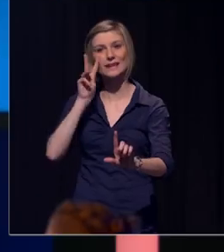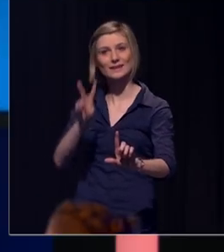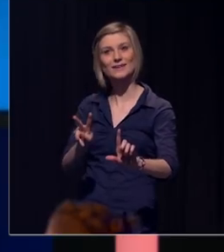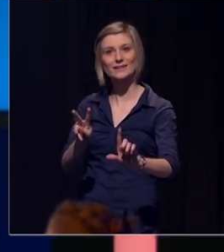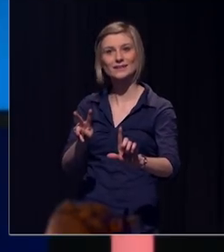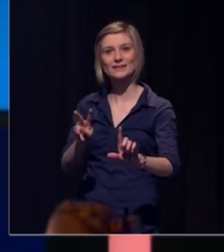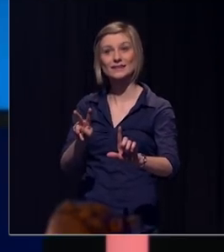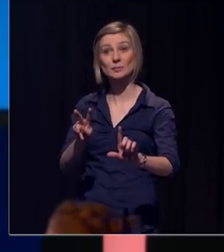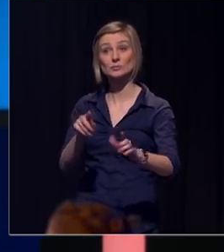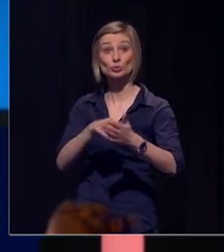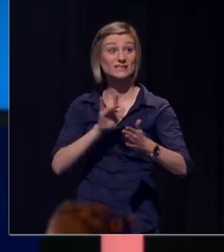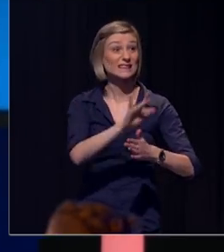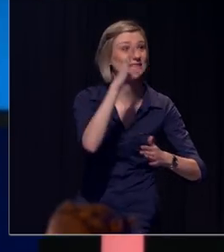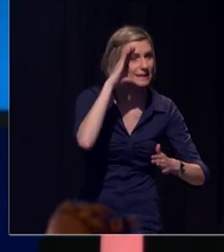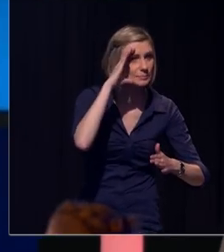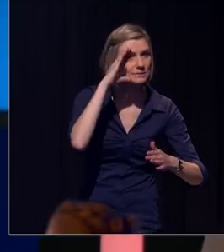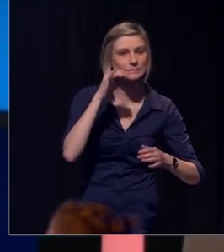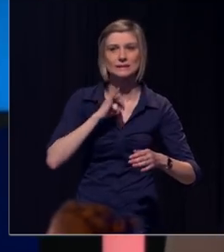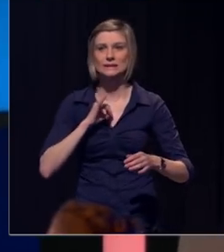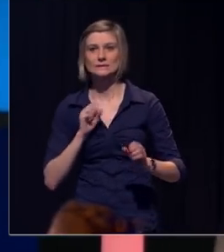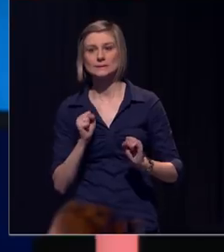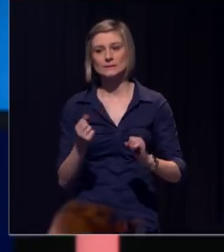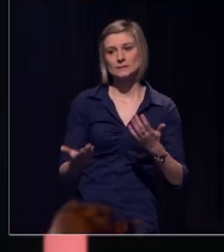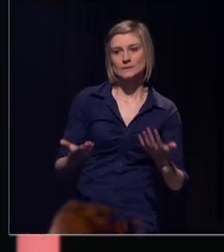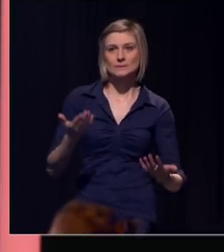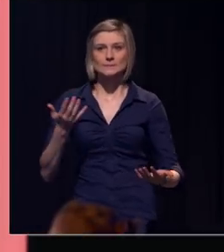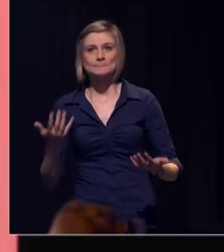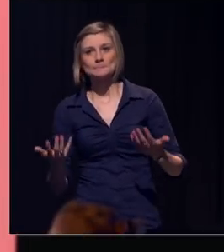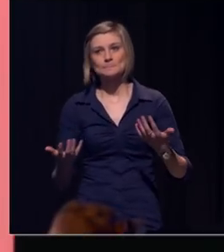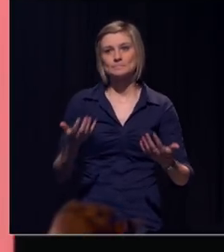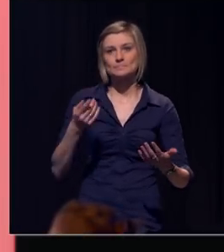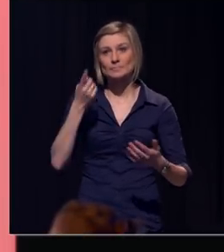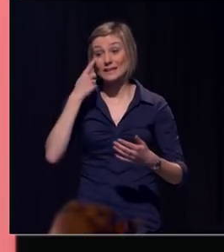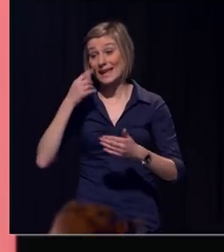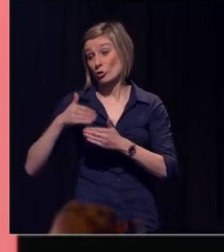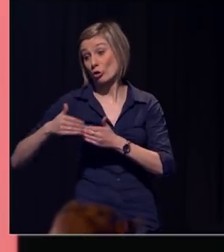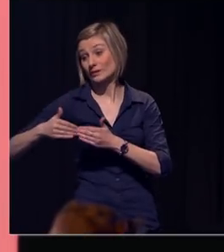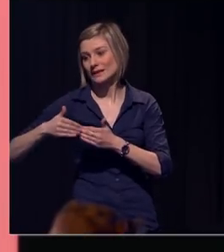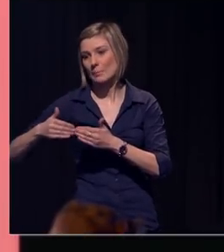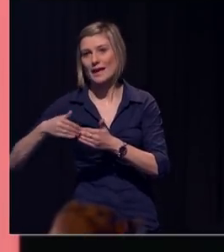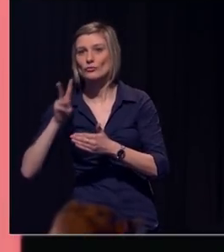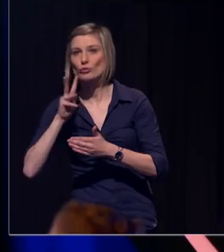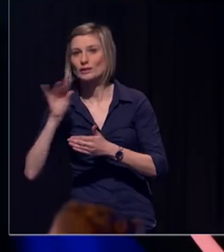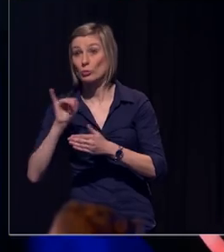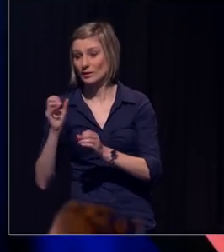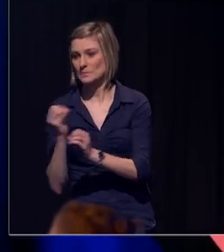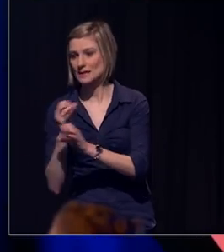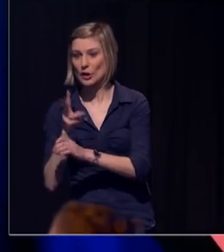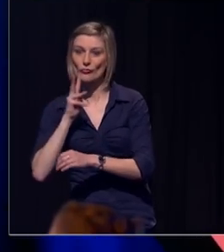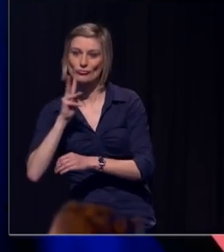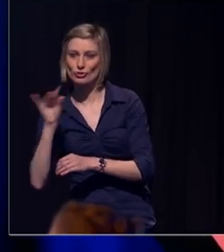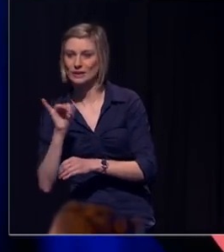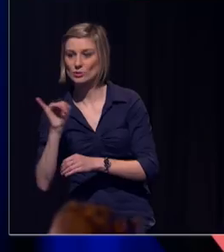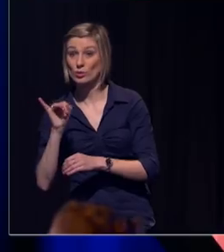En dan bevinden we ons in een spanningsveld. We kijken naar de korte termijn voordelen van dat mediagebruik en wat ons dat gaat